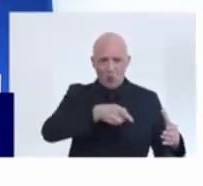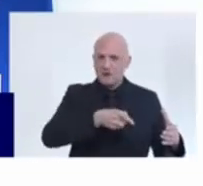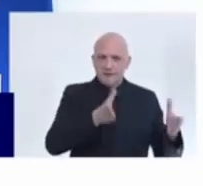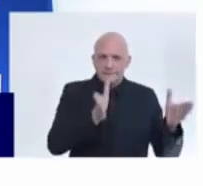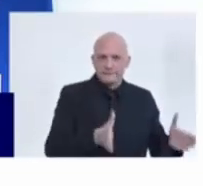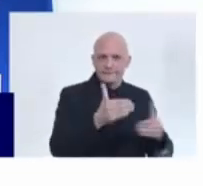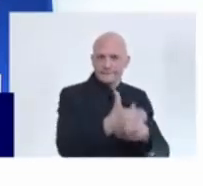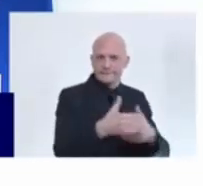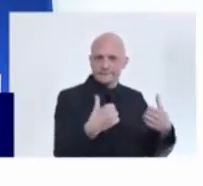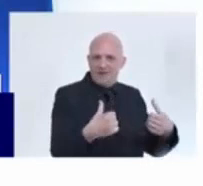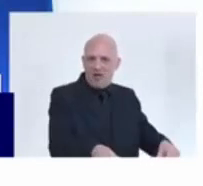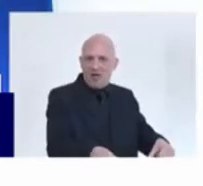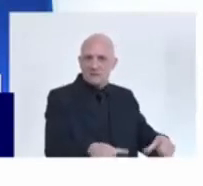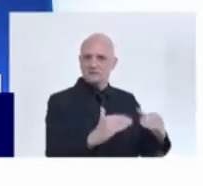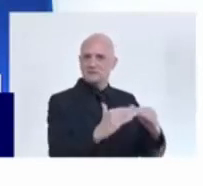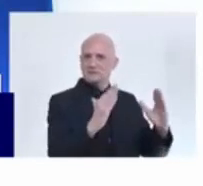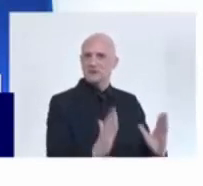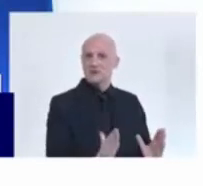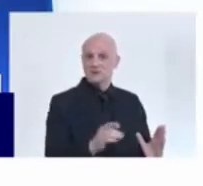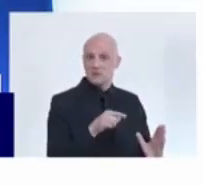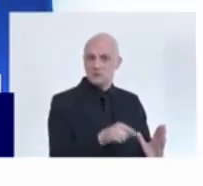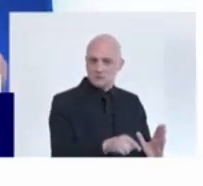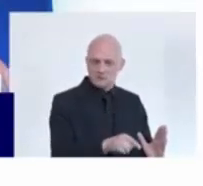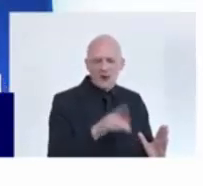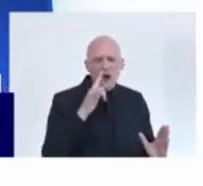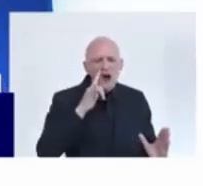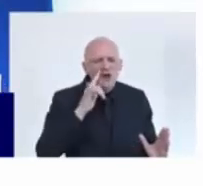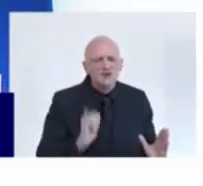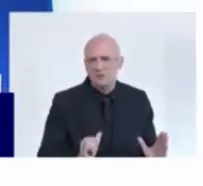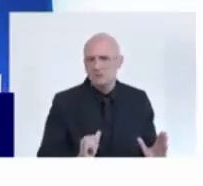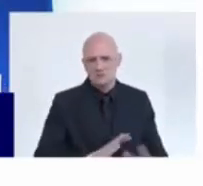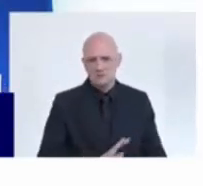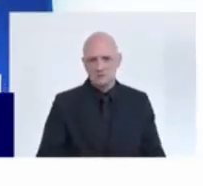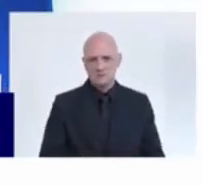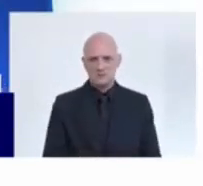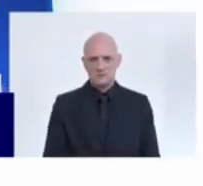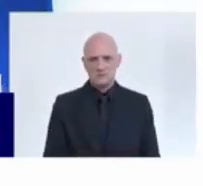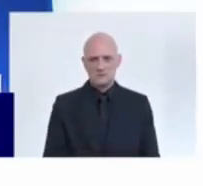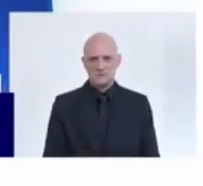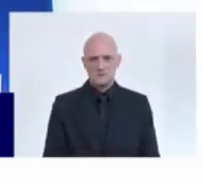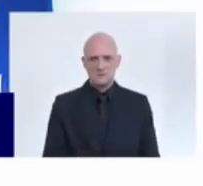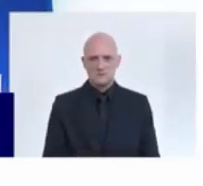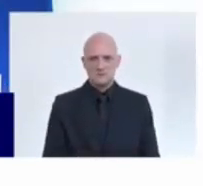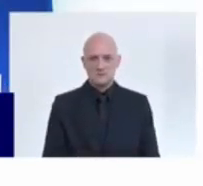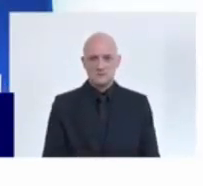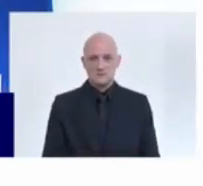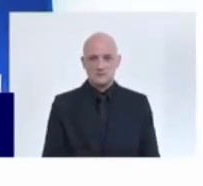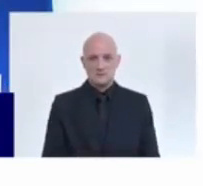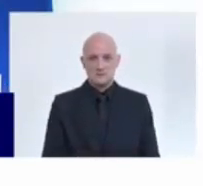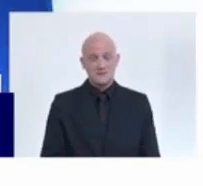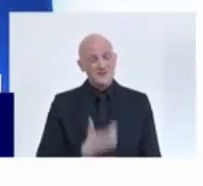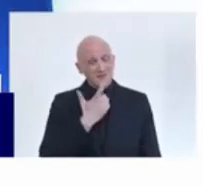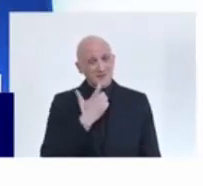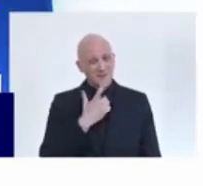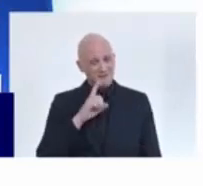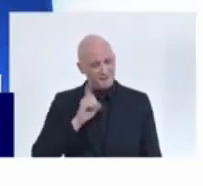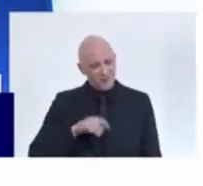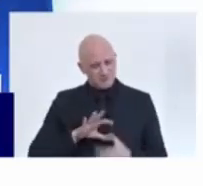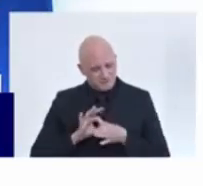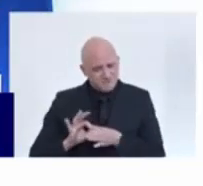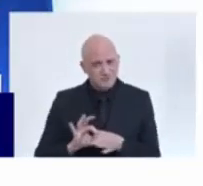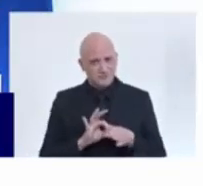cinq mois après armand dieu alors là par contre là c'est devenu c'est devenu quelque chose du père important il faut voilà massivement